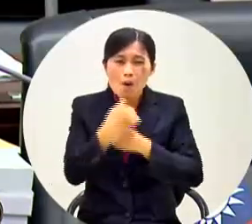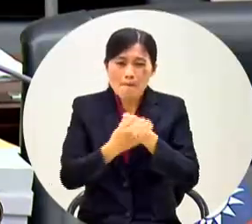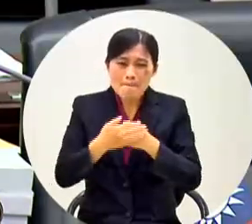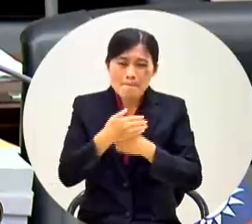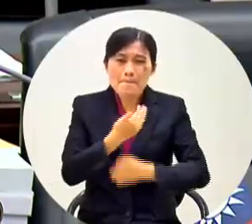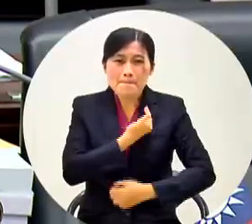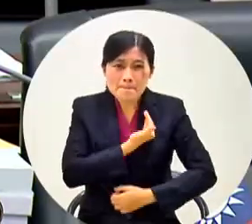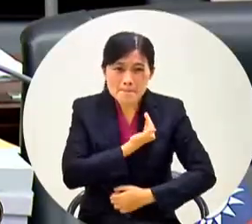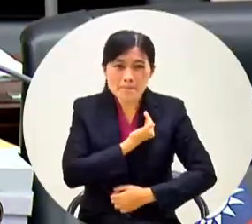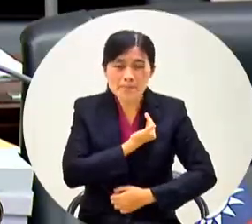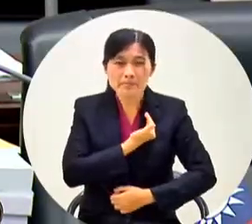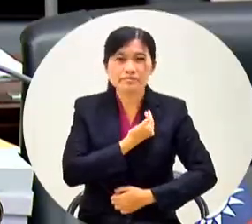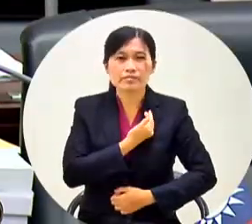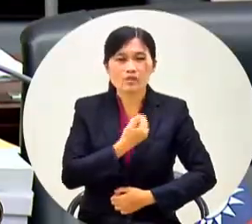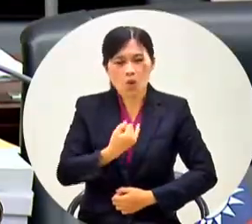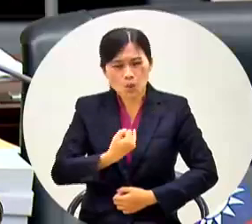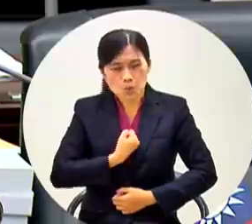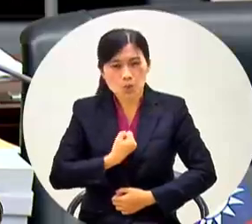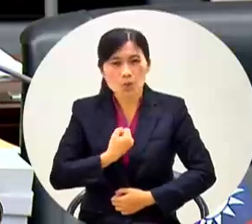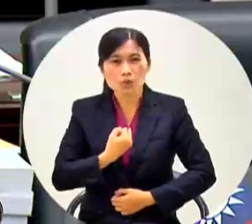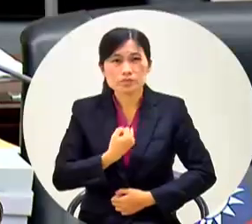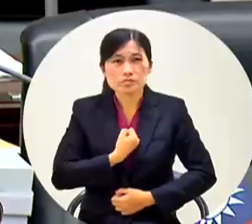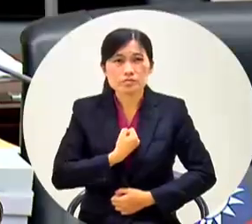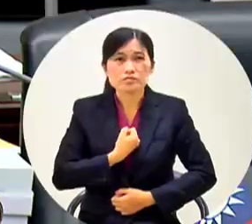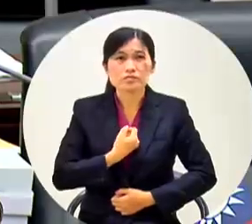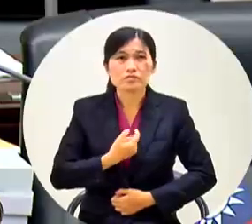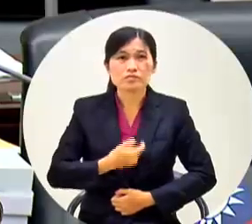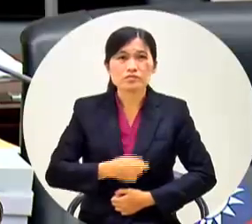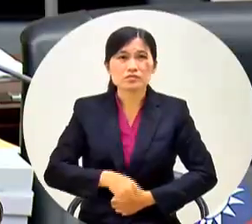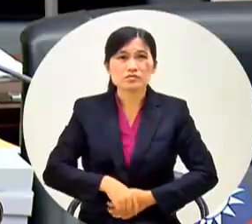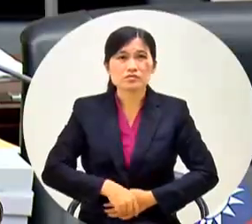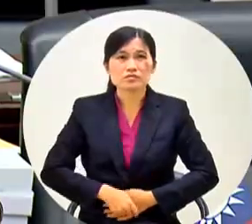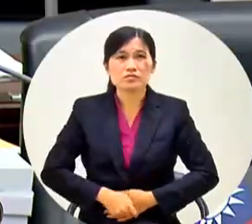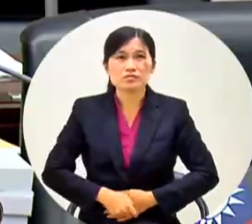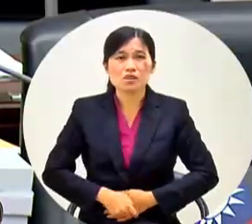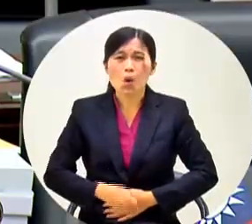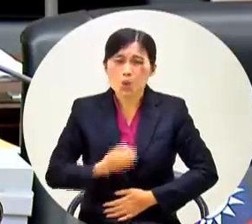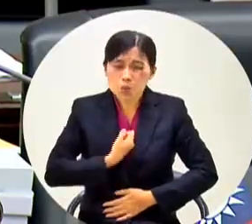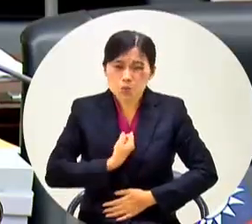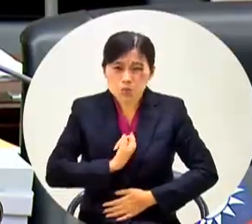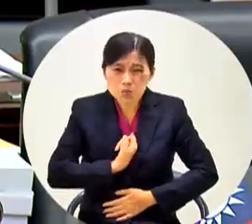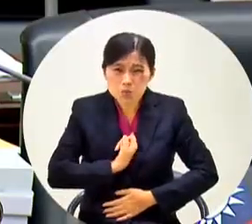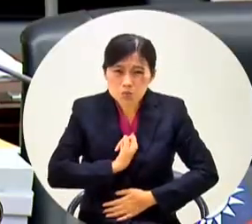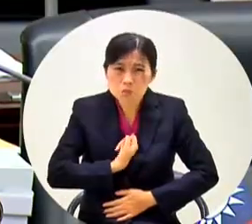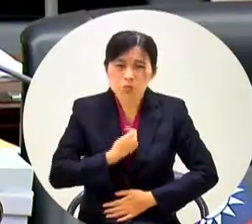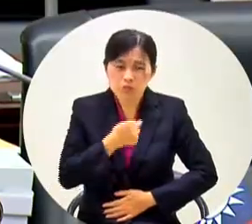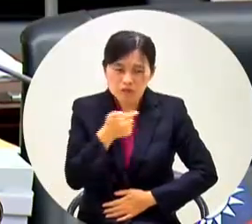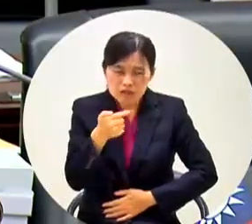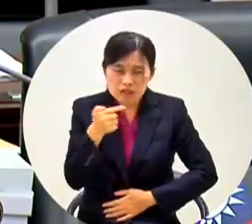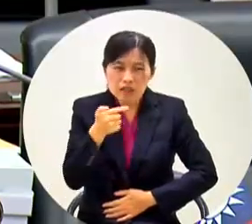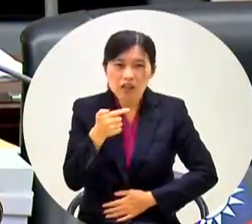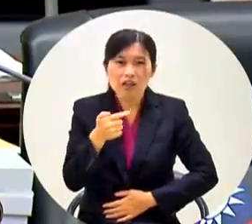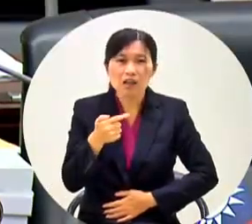啊，我们谦虚到这种程度。国民党团多数拒绝协